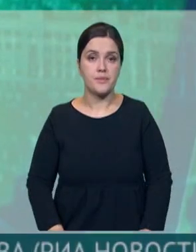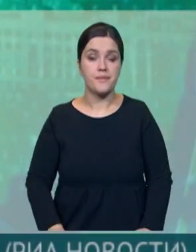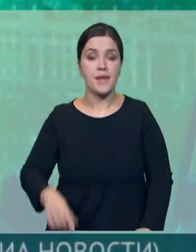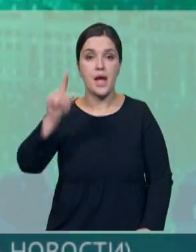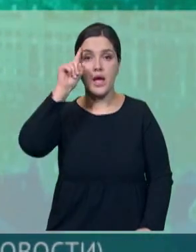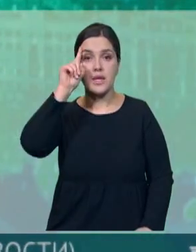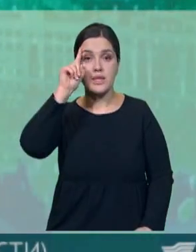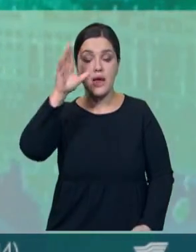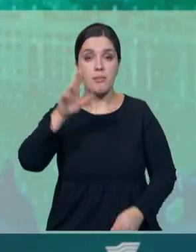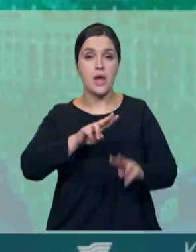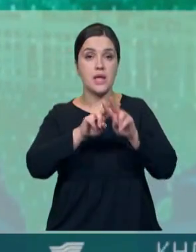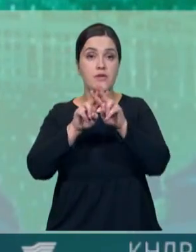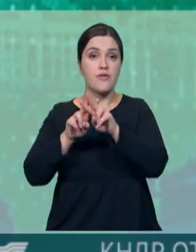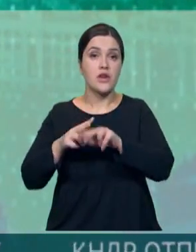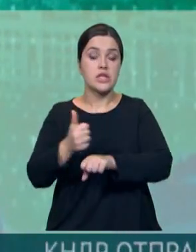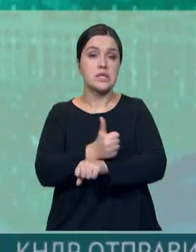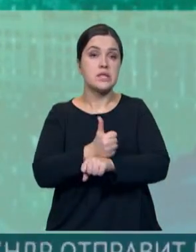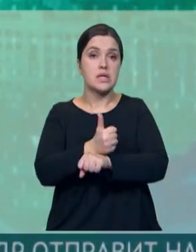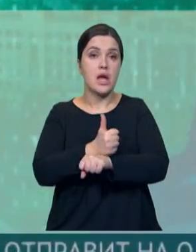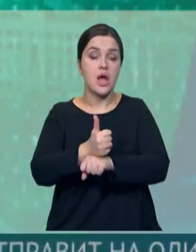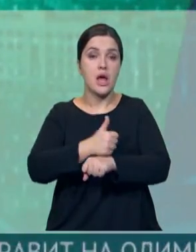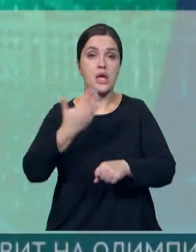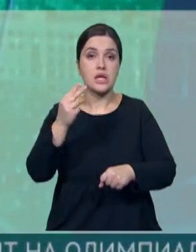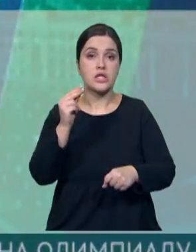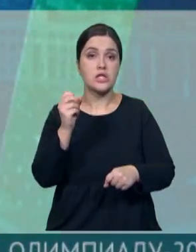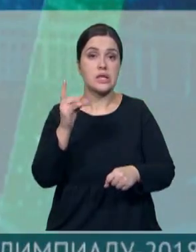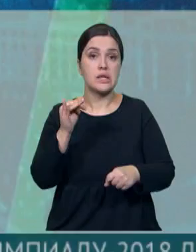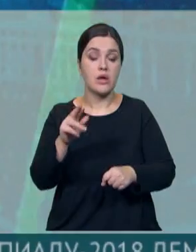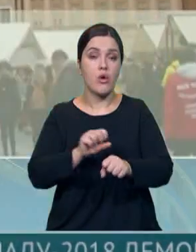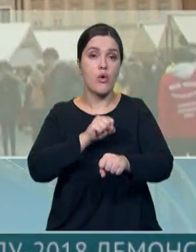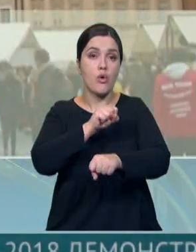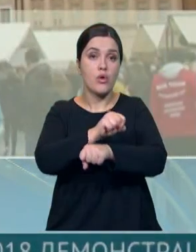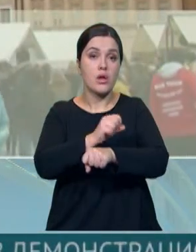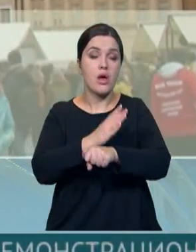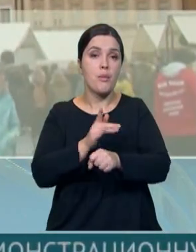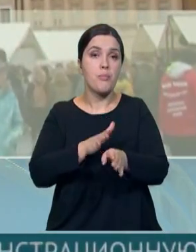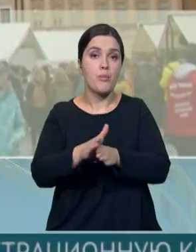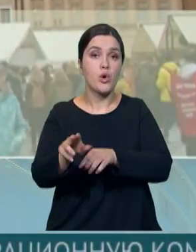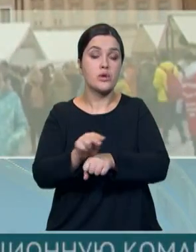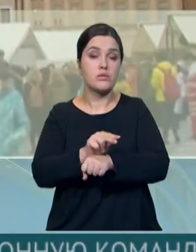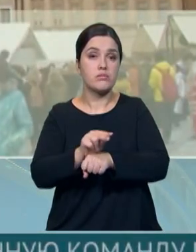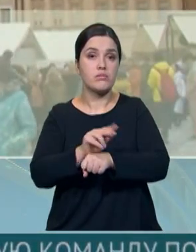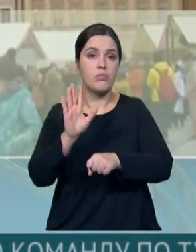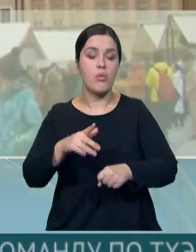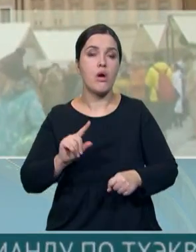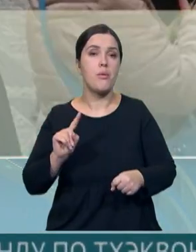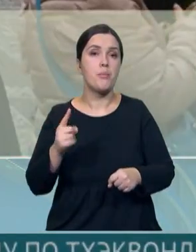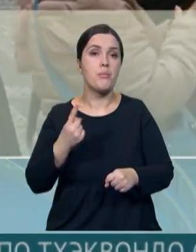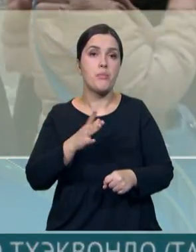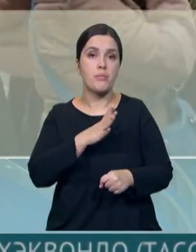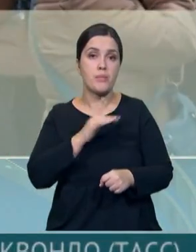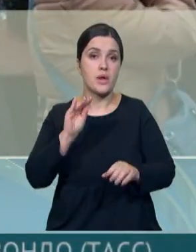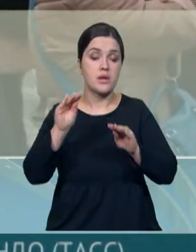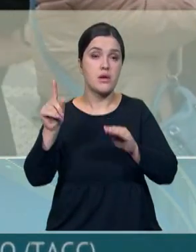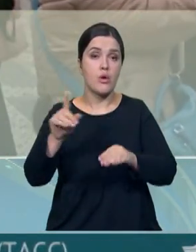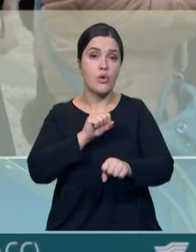Знаменитые астрономические часы в Праге впервые за 70 лет остановят для полной реставрации, после которой они обретут свой первозданный вид. Они